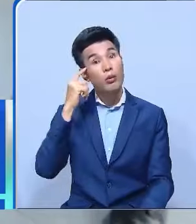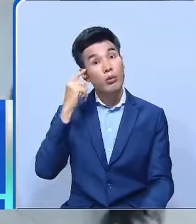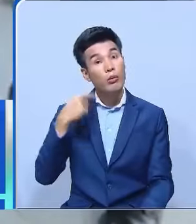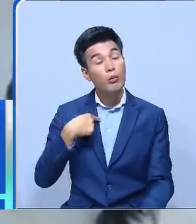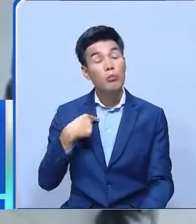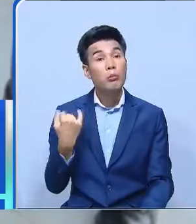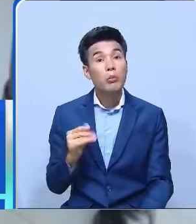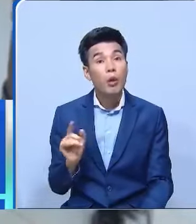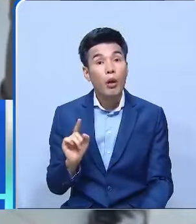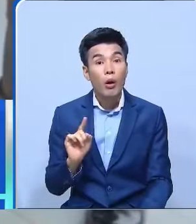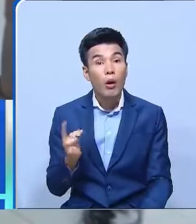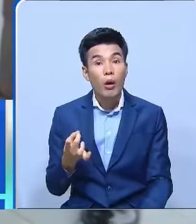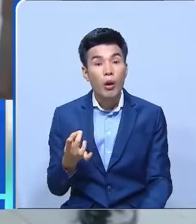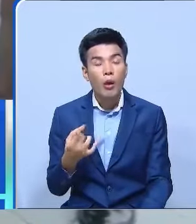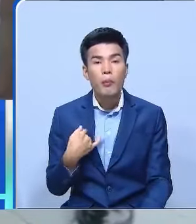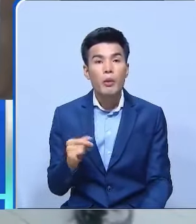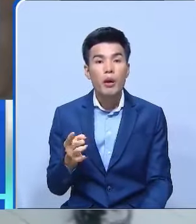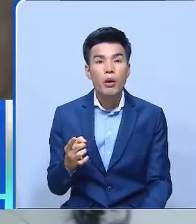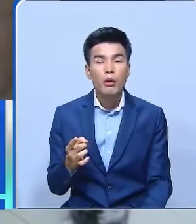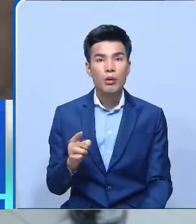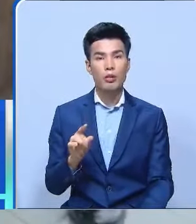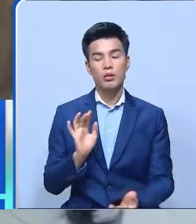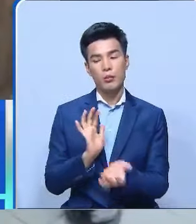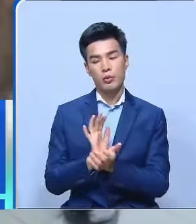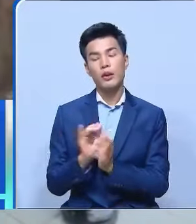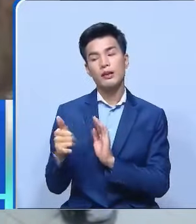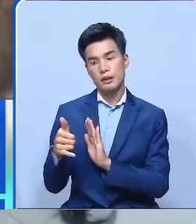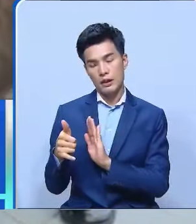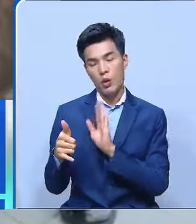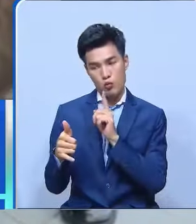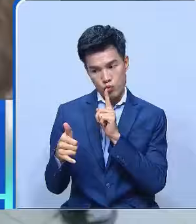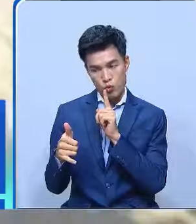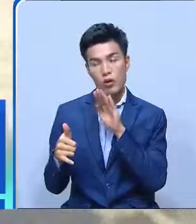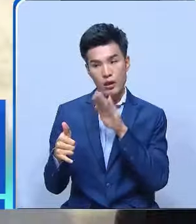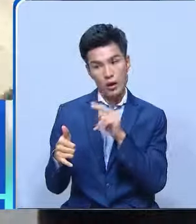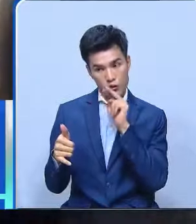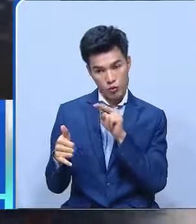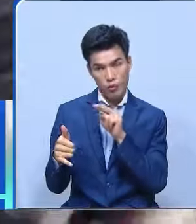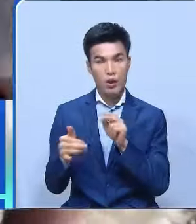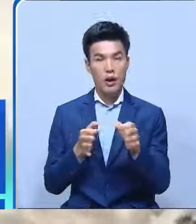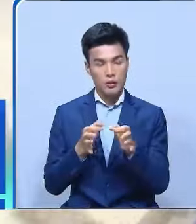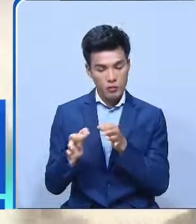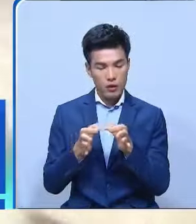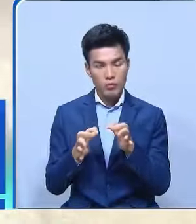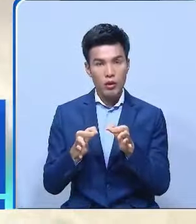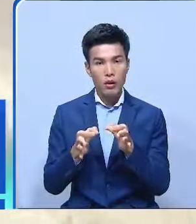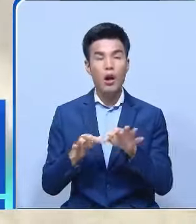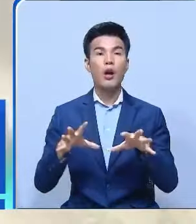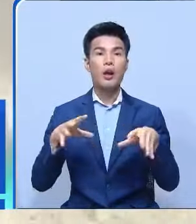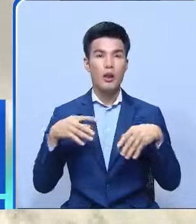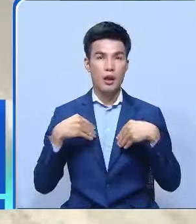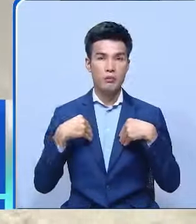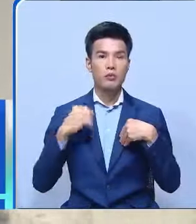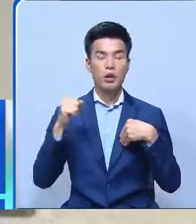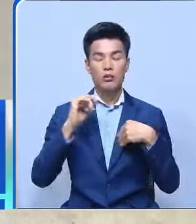มมาคุยด้วยเรื่องอะไรหรอสาเหตุใดเจ้าหน้าที่ก็เลยอ่ะฟังนะใจเย็นๆค่อยๆฟังอธิบายไปจนนายตั้มยอมรับบอกว่าผมเนี่ยเ